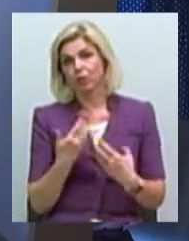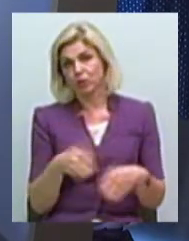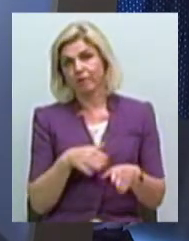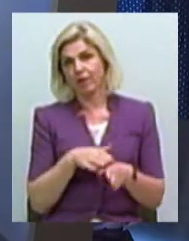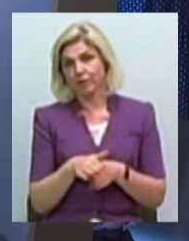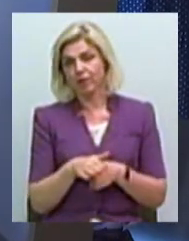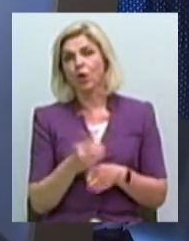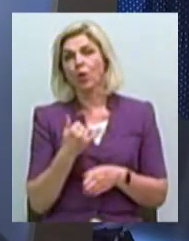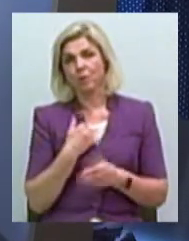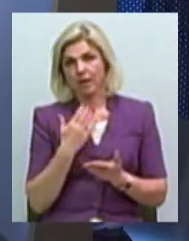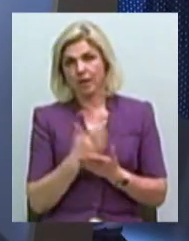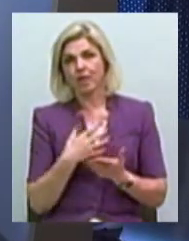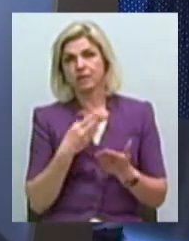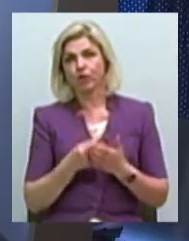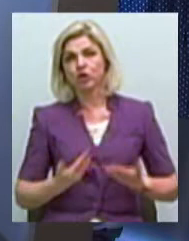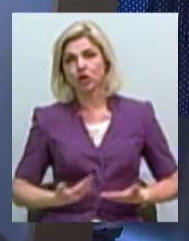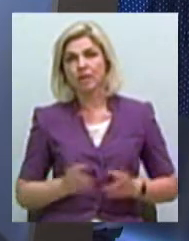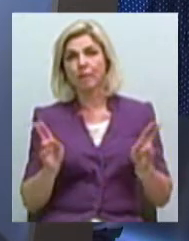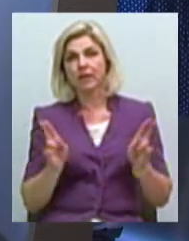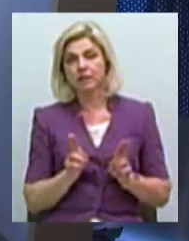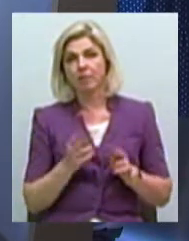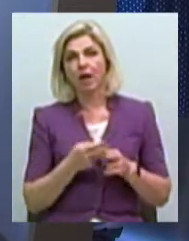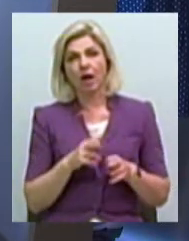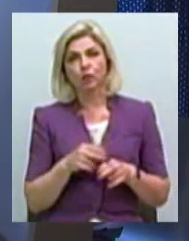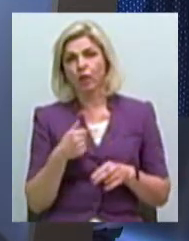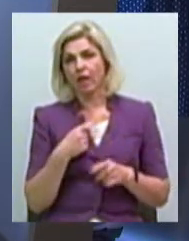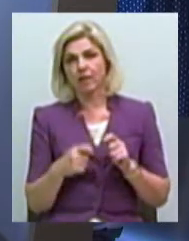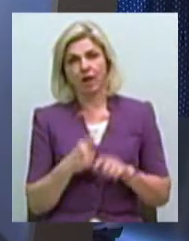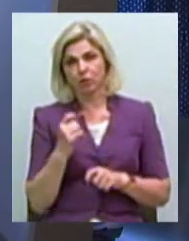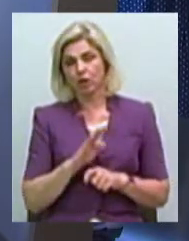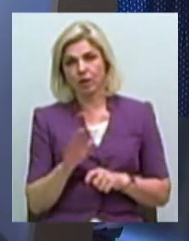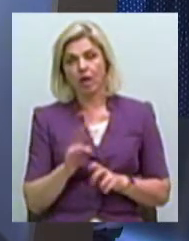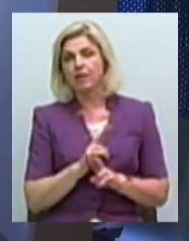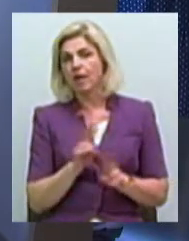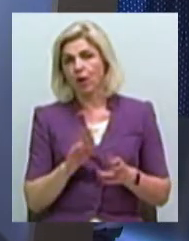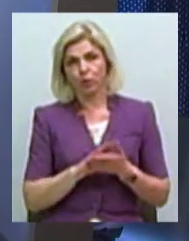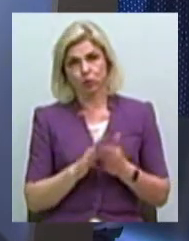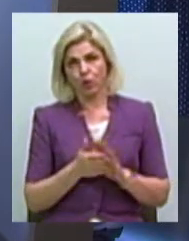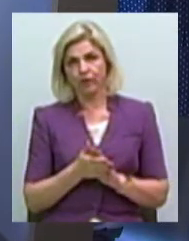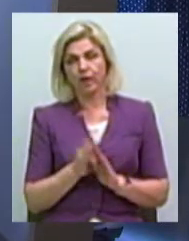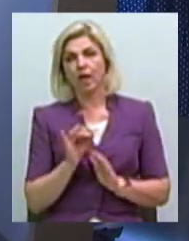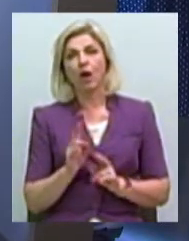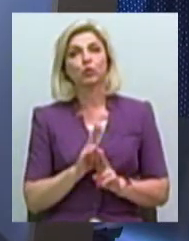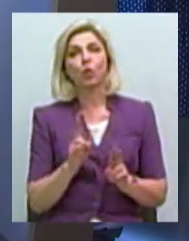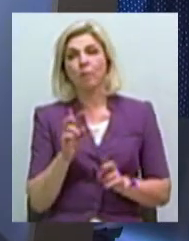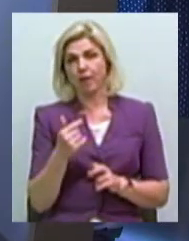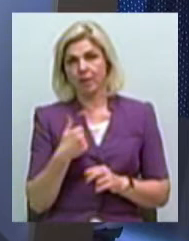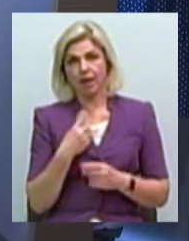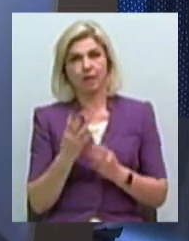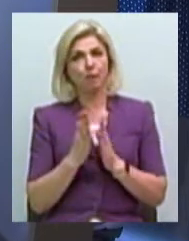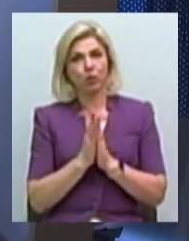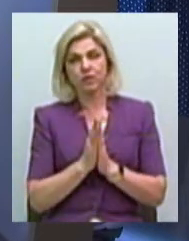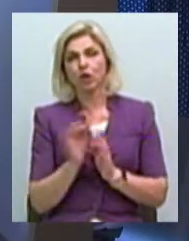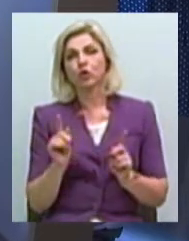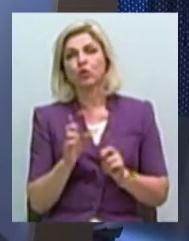есть свои жизненные принципы, которых я не приступаю ни при каких, как говорится, условиях, и кто бы меня ни просил, и что бы, как говорится,